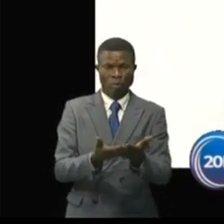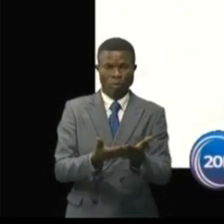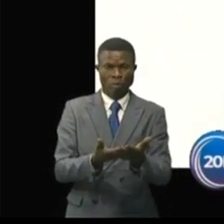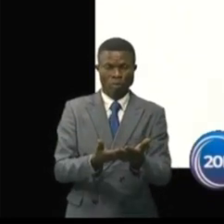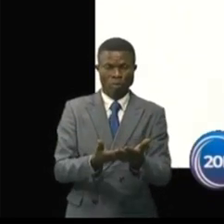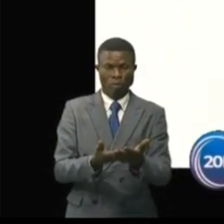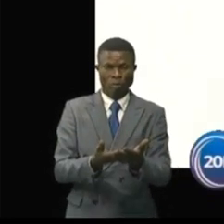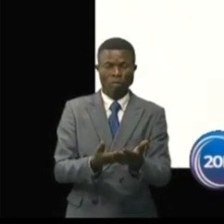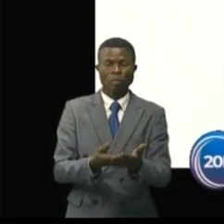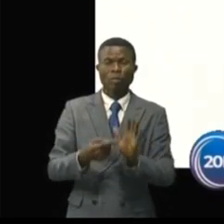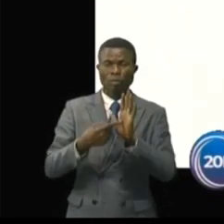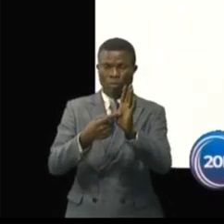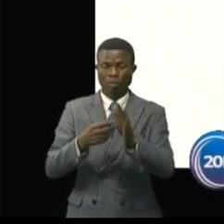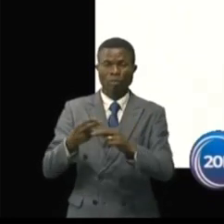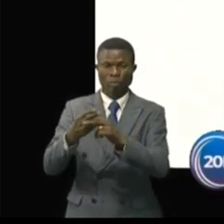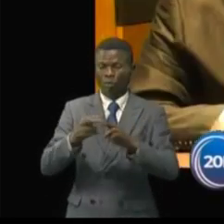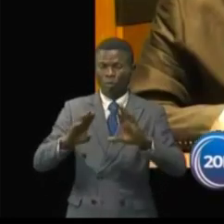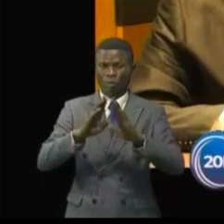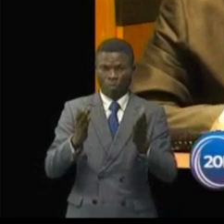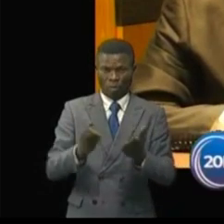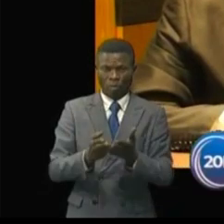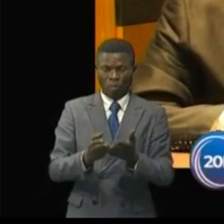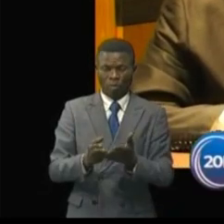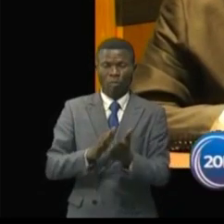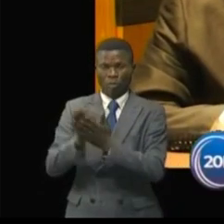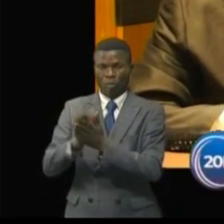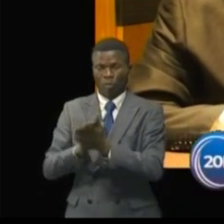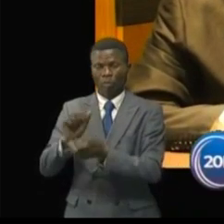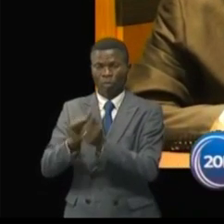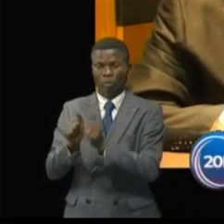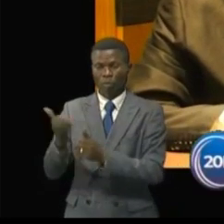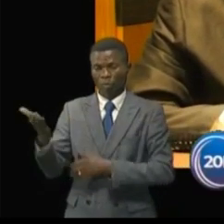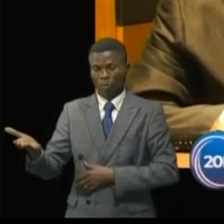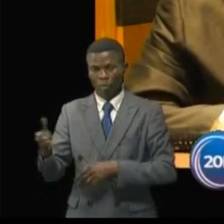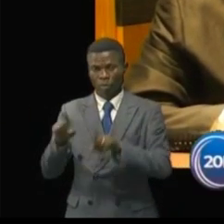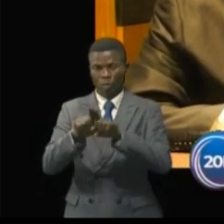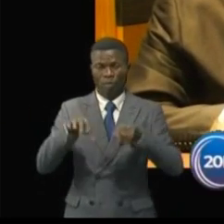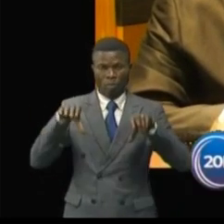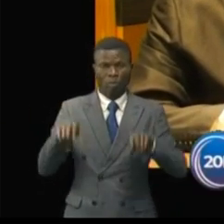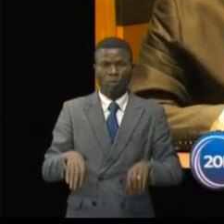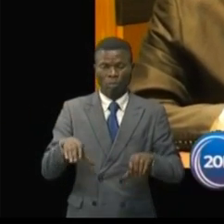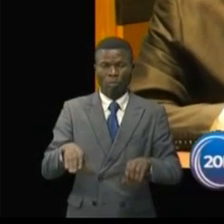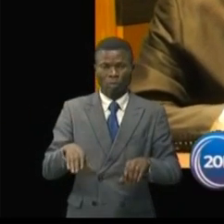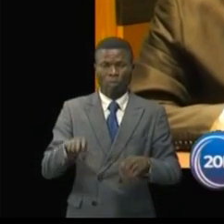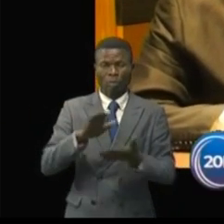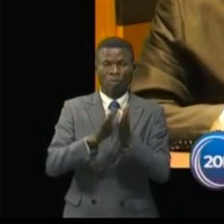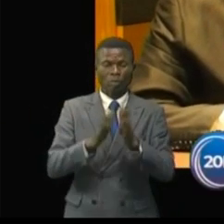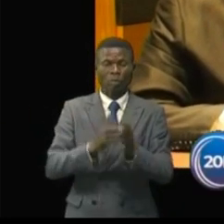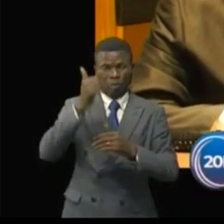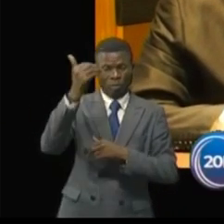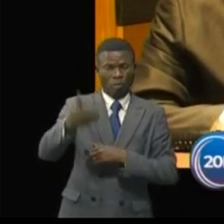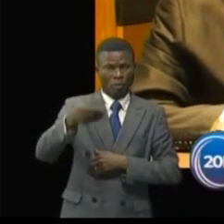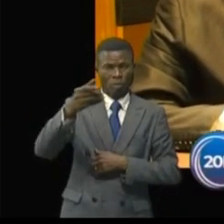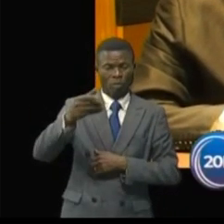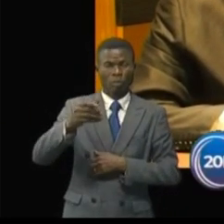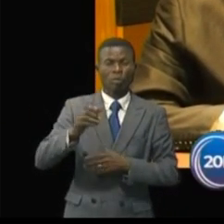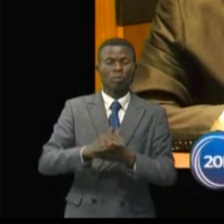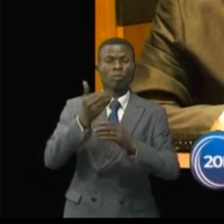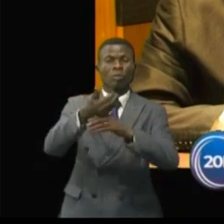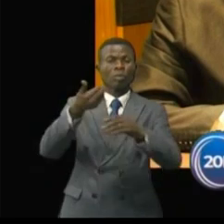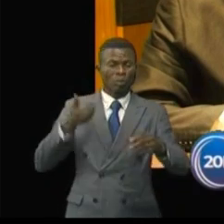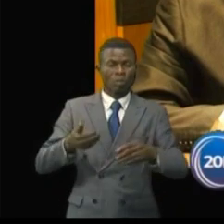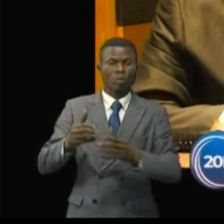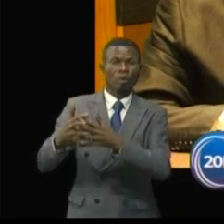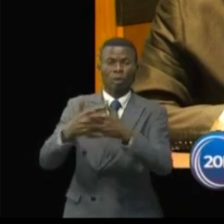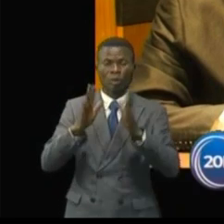Congo en exergue. Il faut le noter, vous avez regardé, le Congo se classe même devant les États-Unis d'Amérique sur le